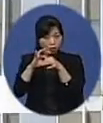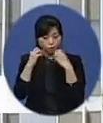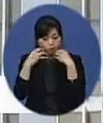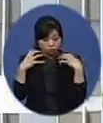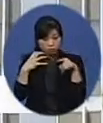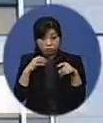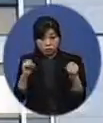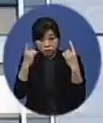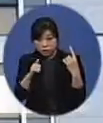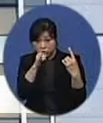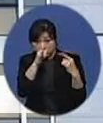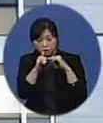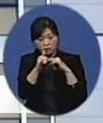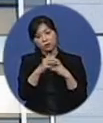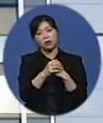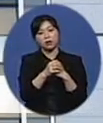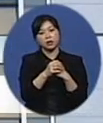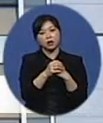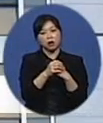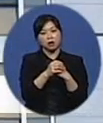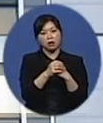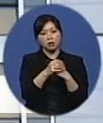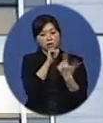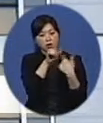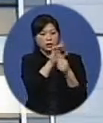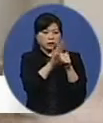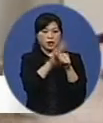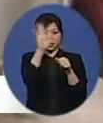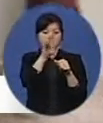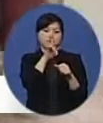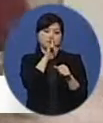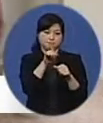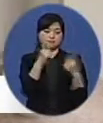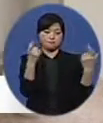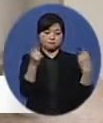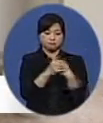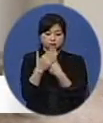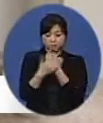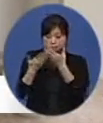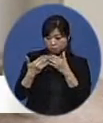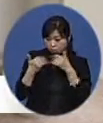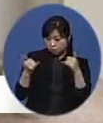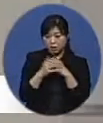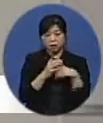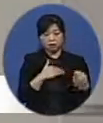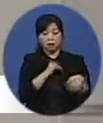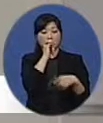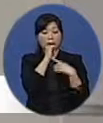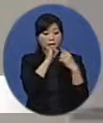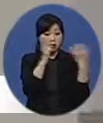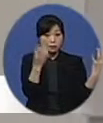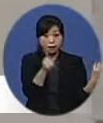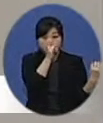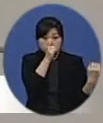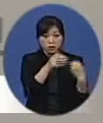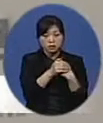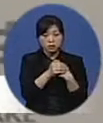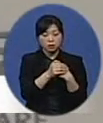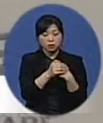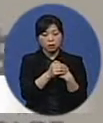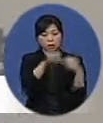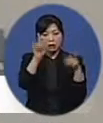굳이 정비를 추진하지 않기로 했다고 밝혔습니다. 이어 혜택을 보는 사람들이 취약 소외계층이고 지자체도